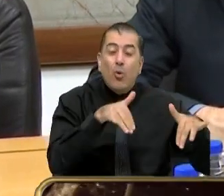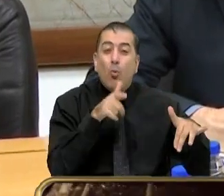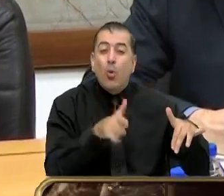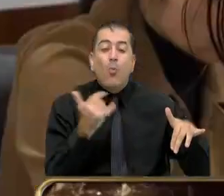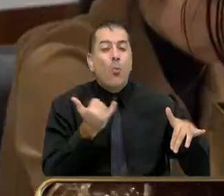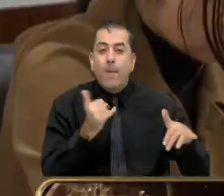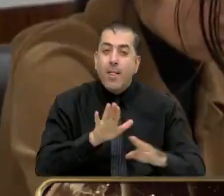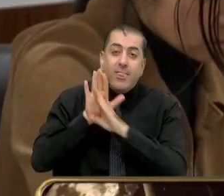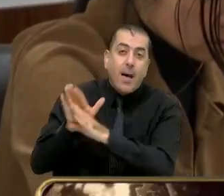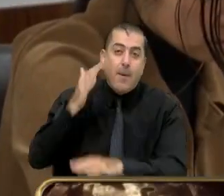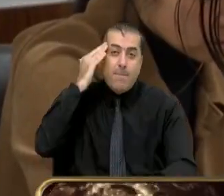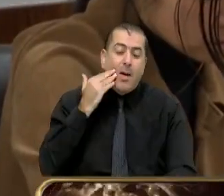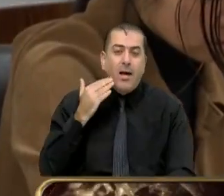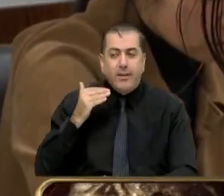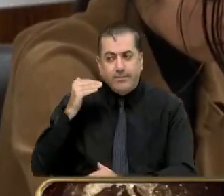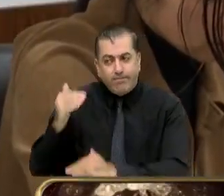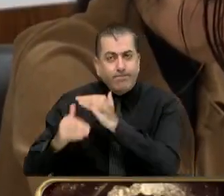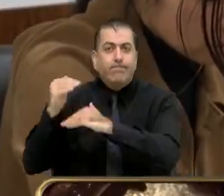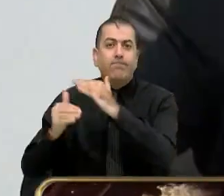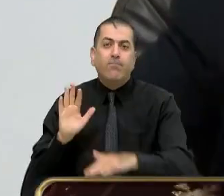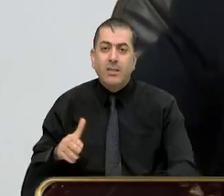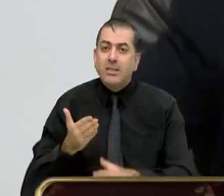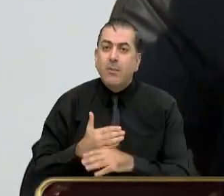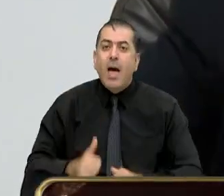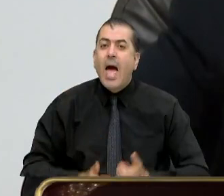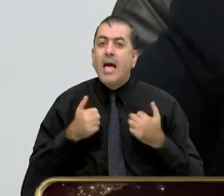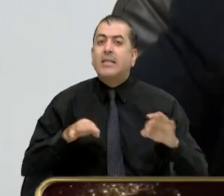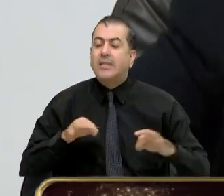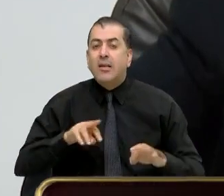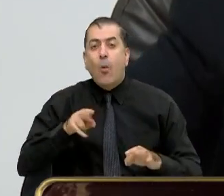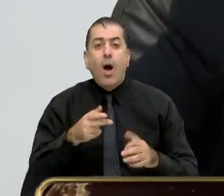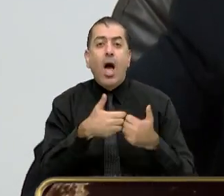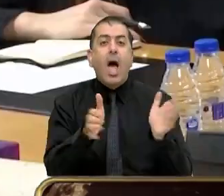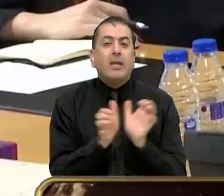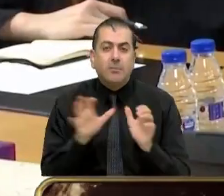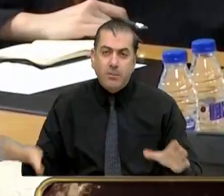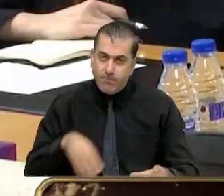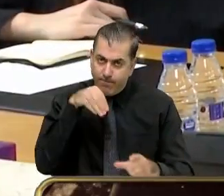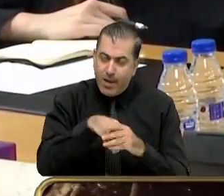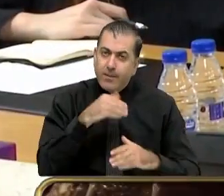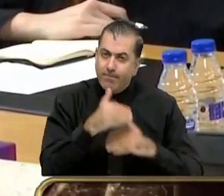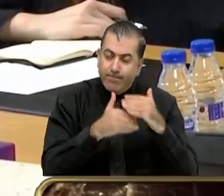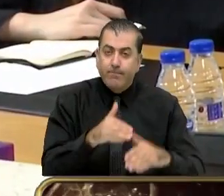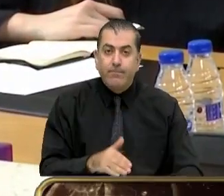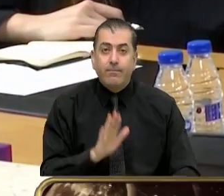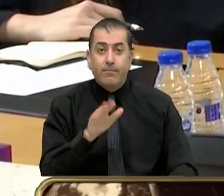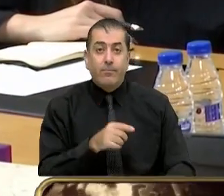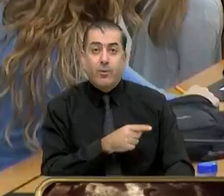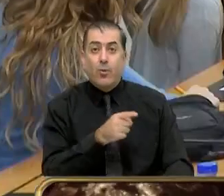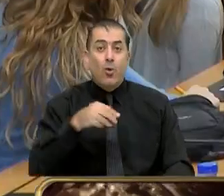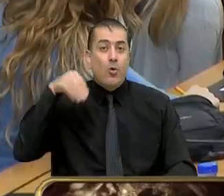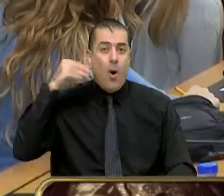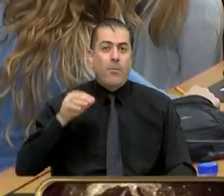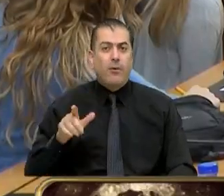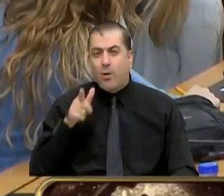لها دور اكبر في دعم وتمكين المراه لتعزيز مشاركتها في العمل السياسي والحزبي بدورهم اشاروا النواب